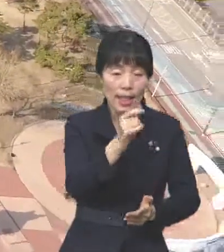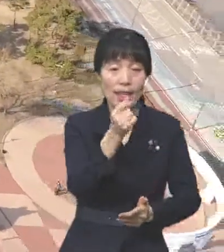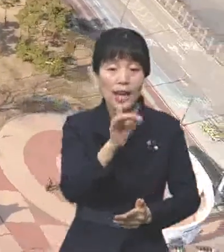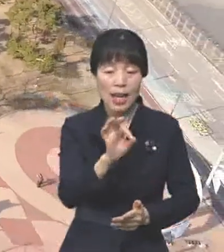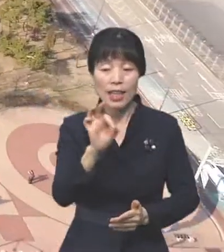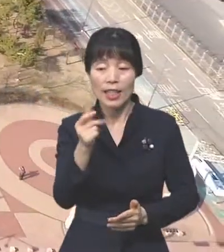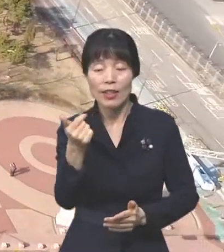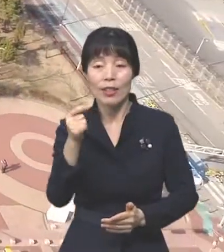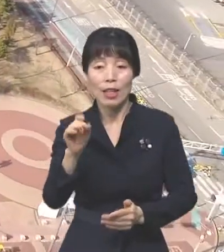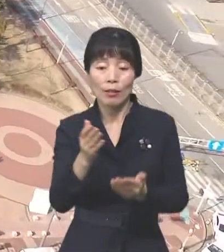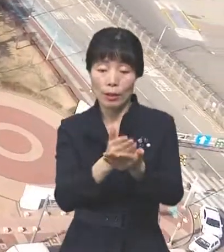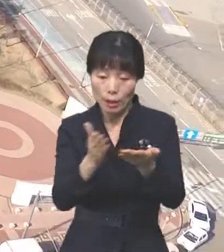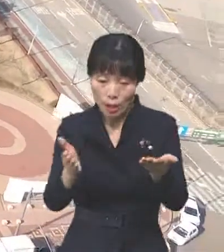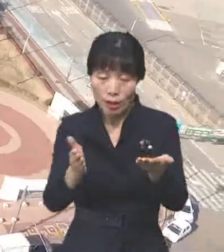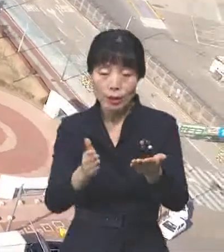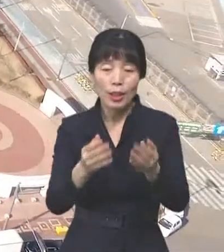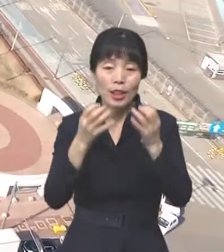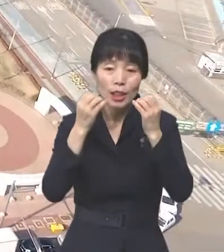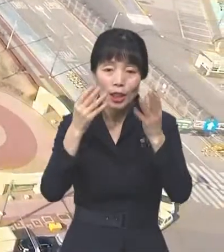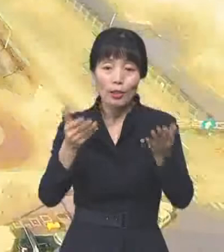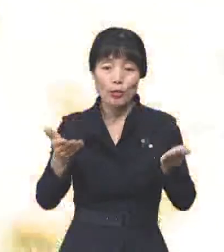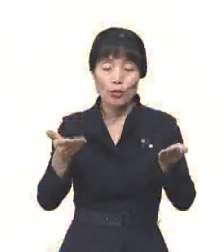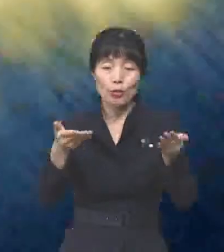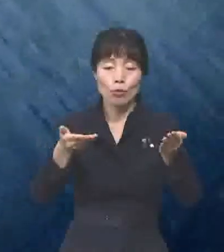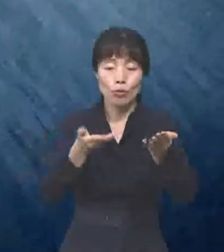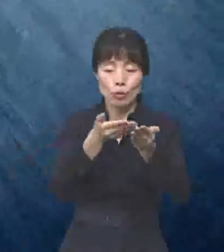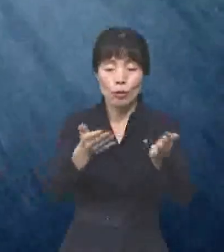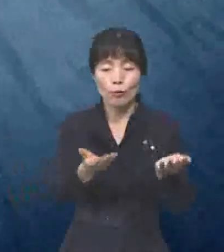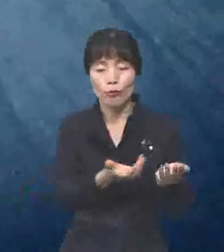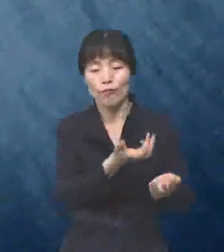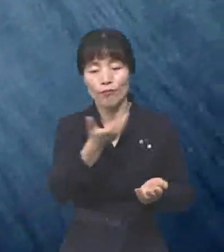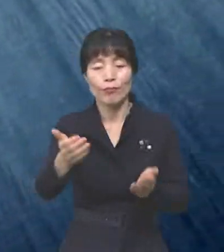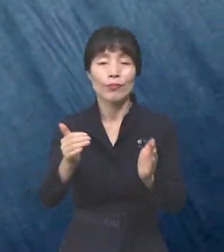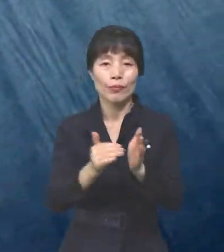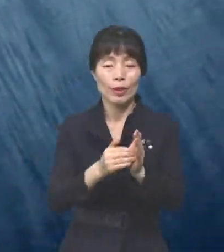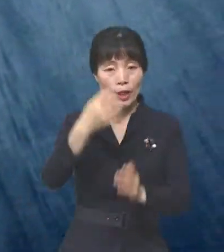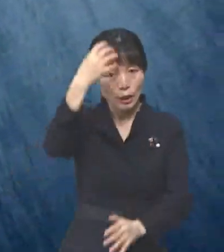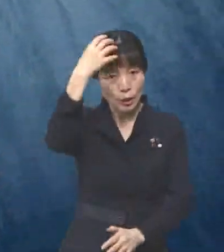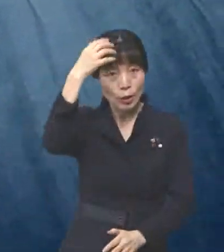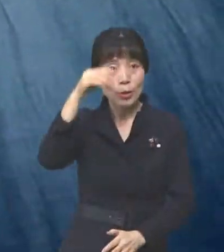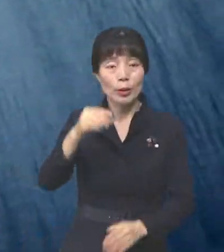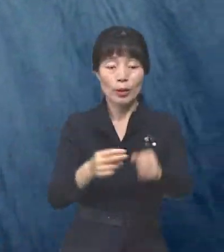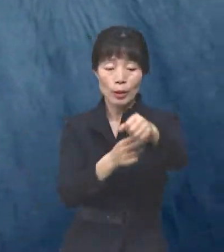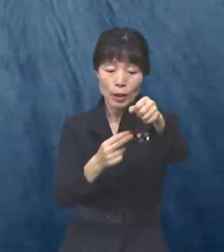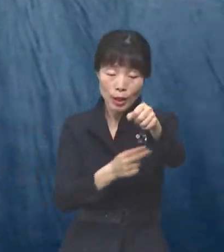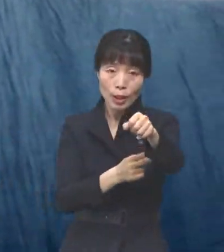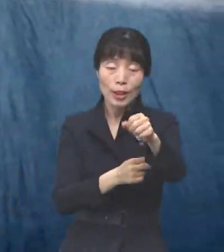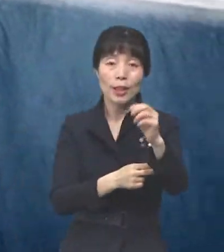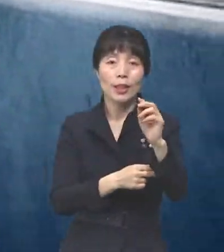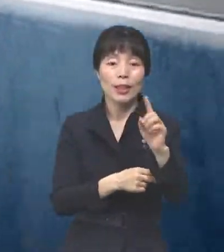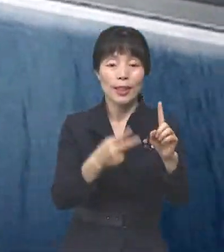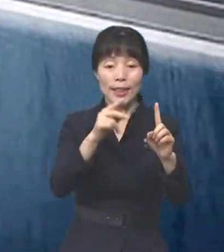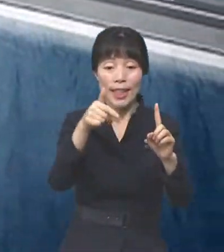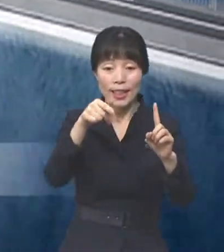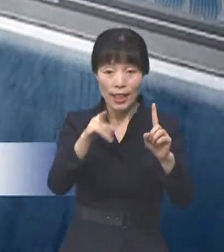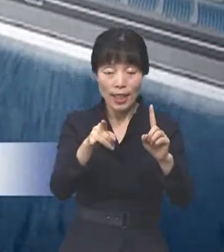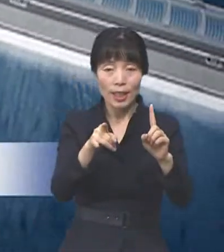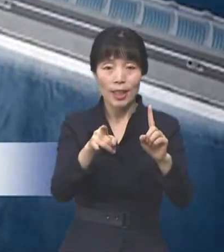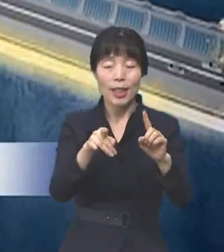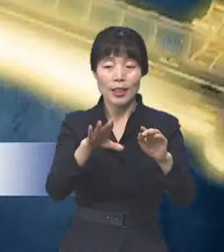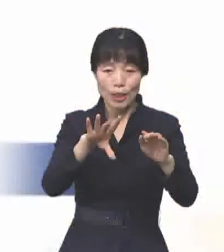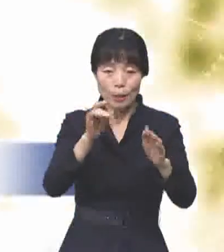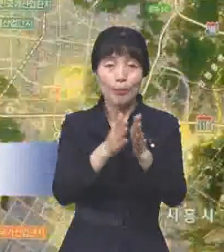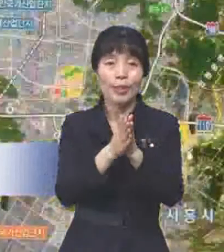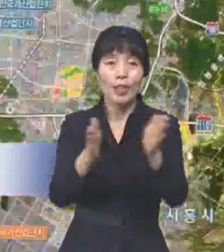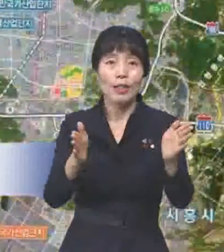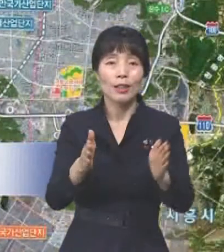항로가 신국제여객터미널로 이전합니다. 영종 강화간 도로 1단계 구간이 첫 삽을 뜹니다. 또